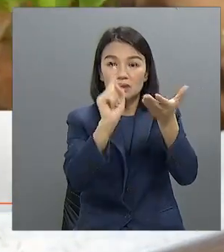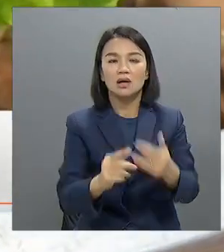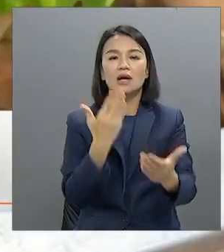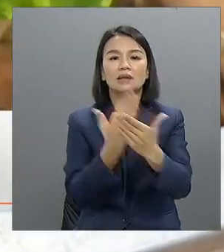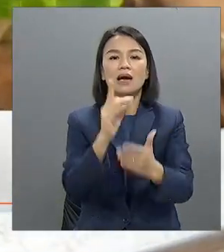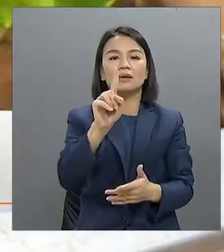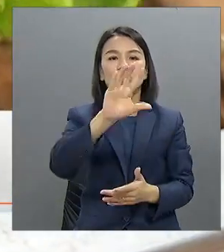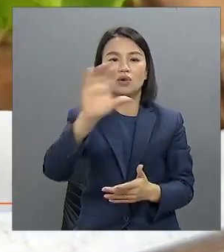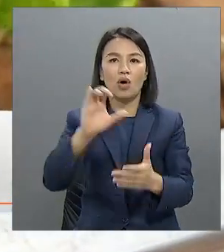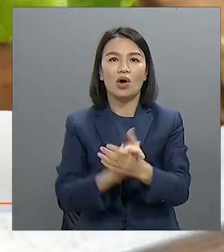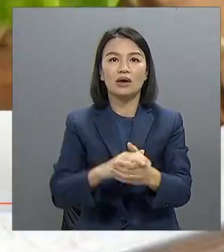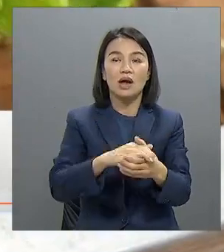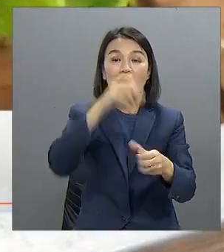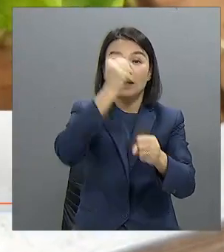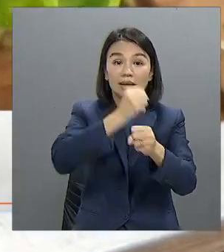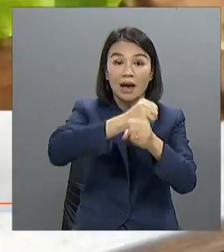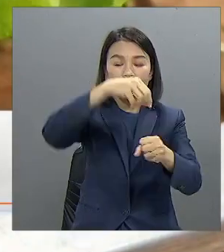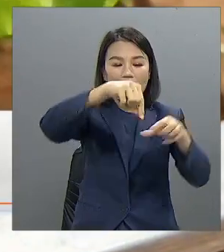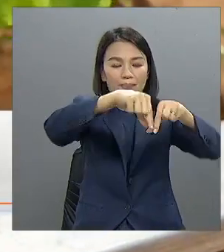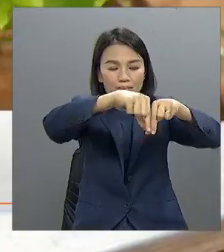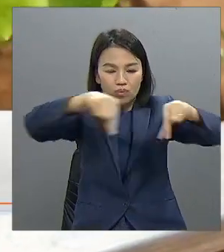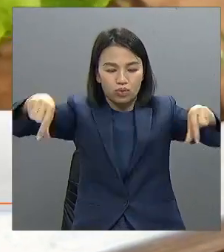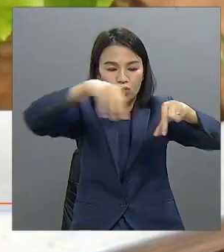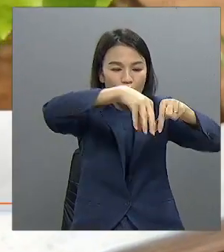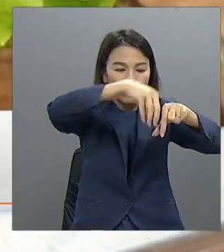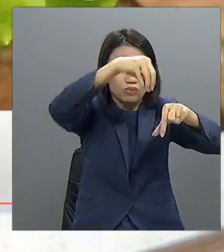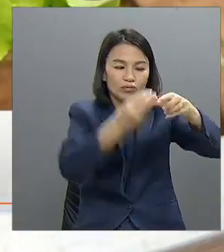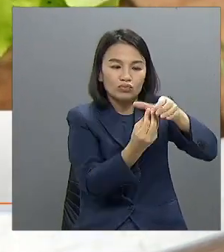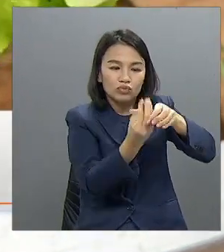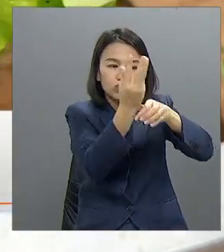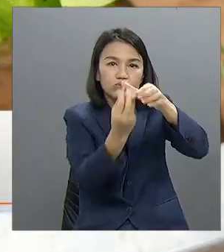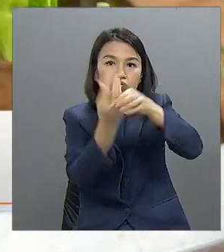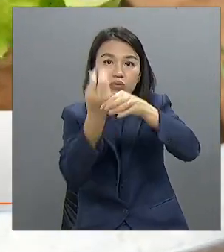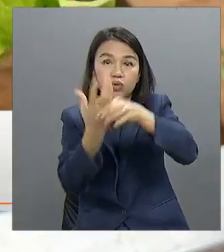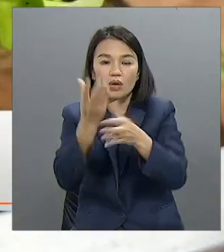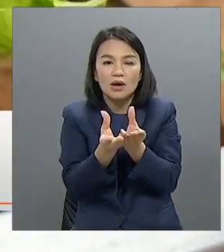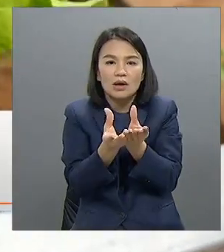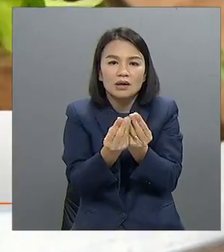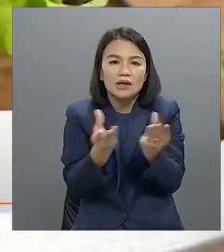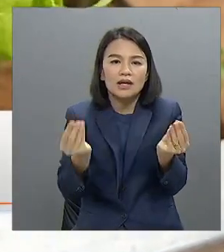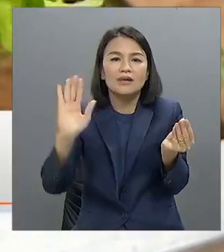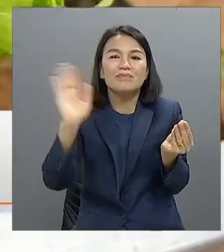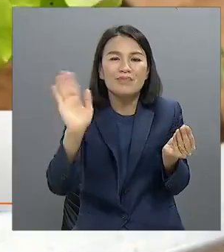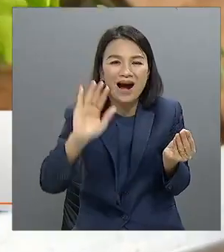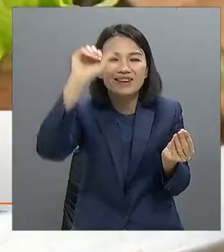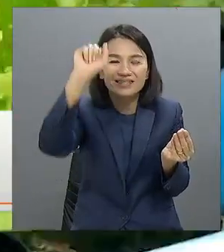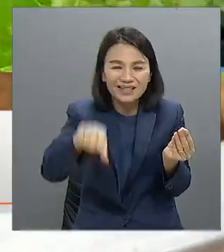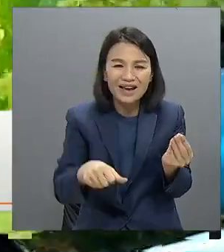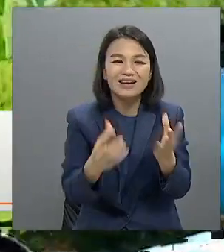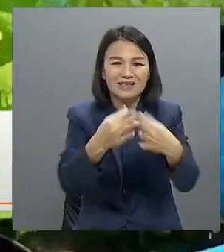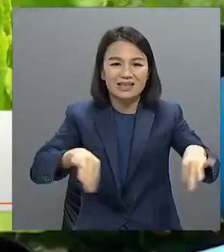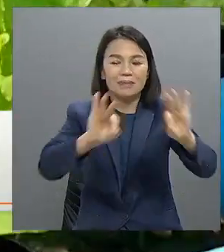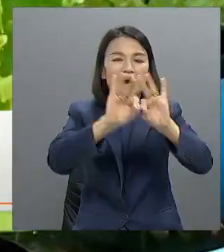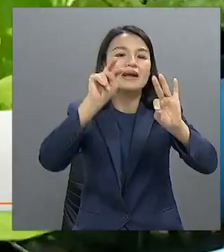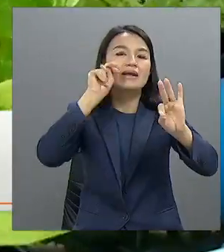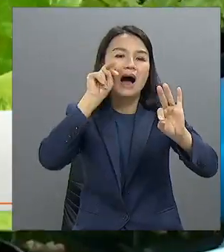การปลูกผักแบบไฮโดรโปรนิกนะคะคุณผู้ชมหัวใจหลักสำคัญเนี่ยพอมันไม่ใช้ดินนะพอไม่ใช้ดินเนี่ยสิ่งที่สำคัญคือระบบน้ำค่ะโดยระบ